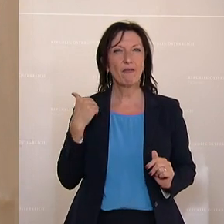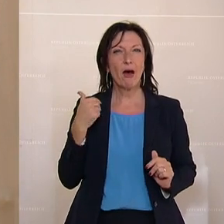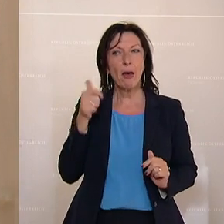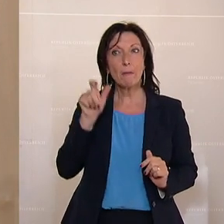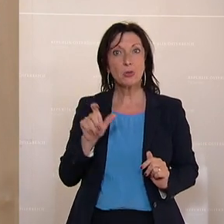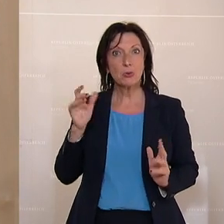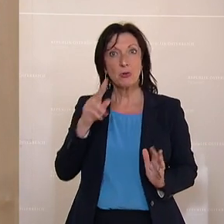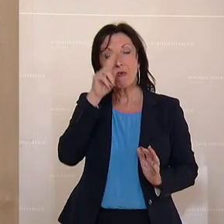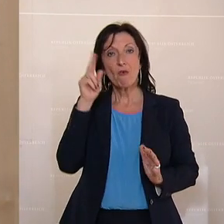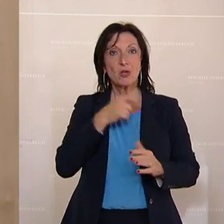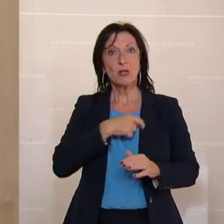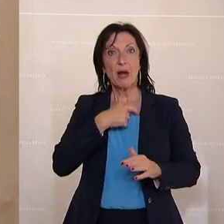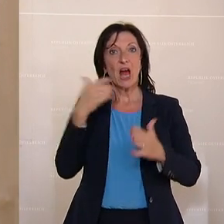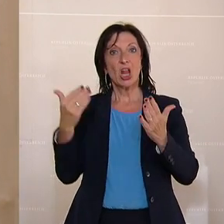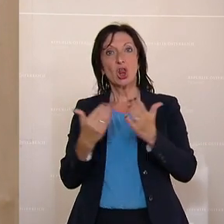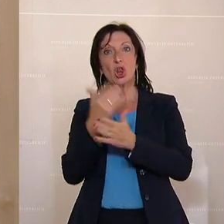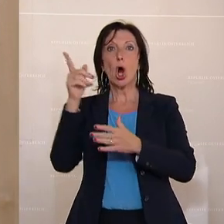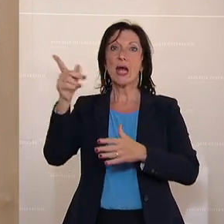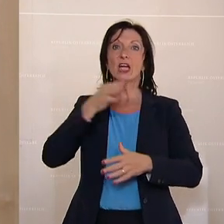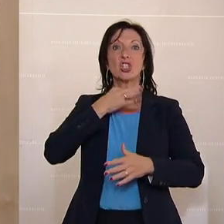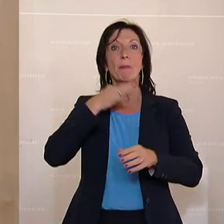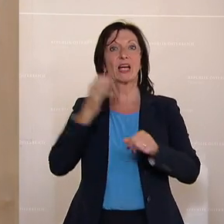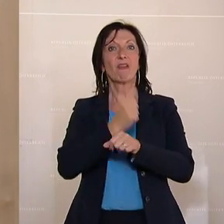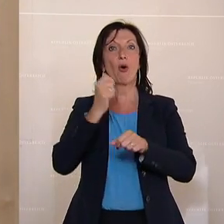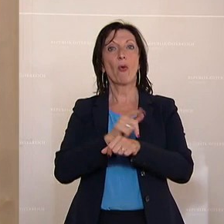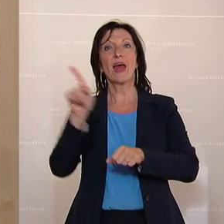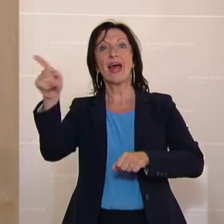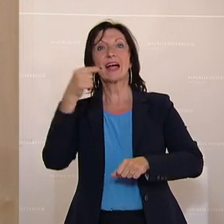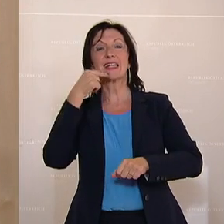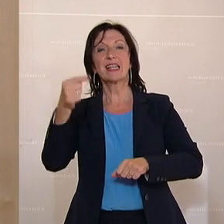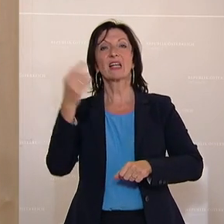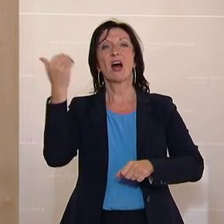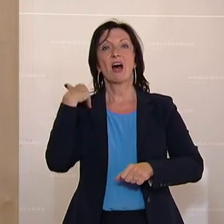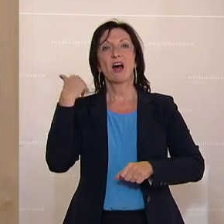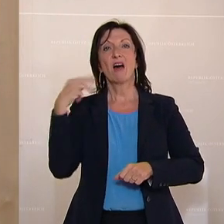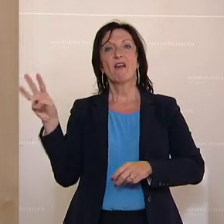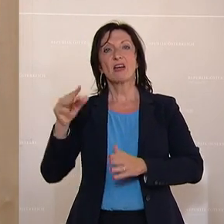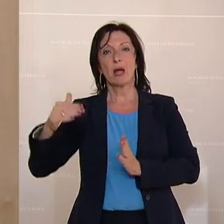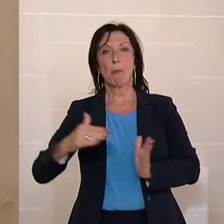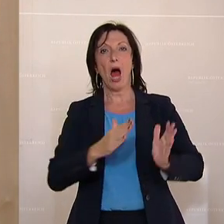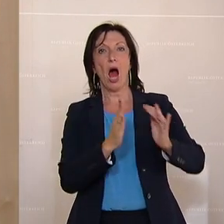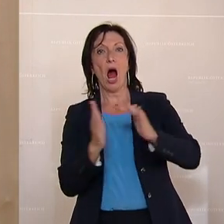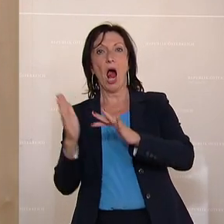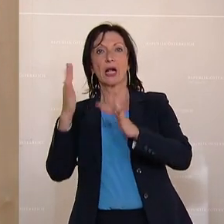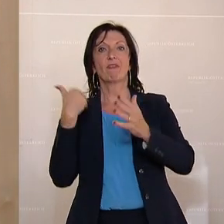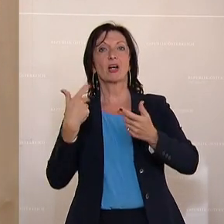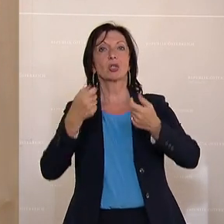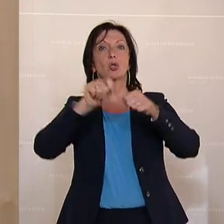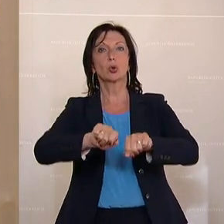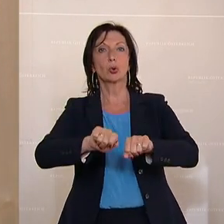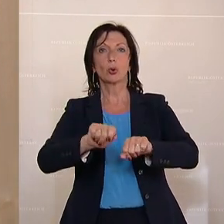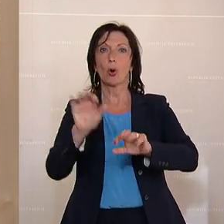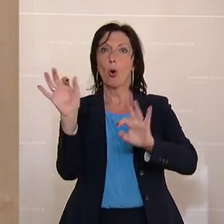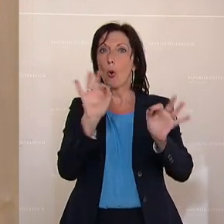Neue Volkspartei Stimmen gewonnen, weil er meinte, die Westbalkanroute geschlossen zu haben? Oder war das nur